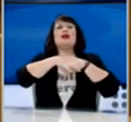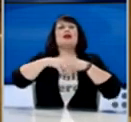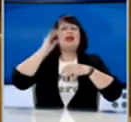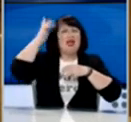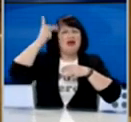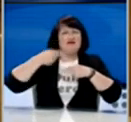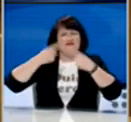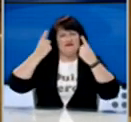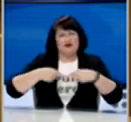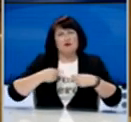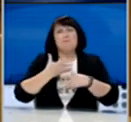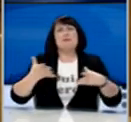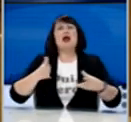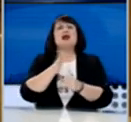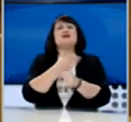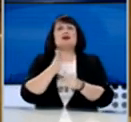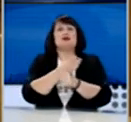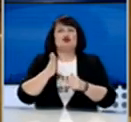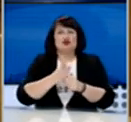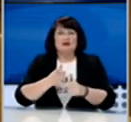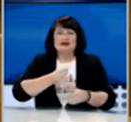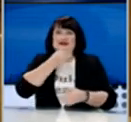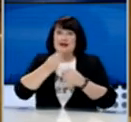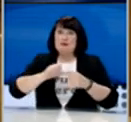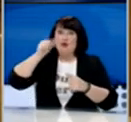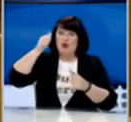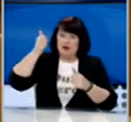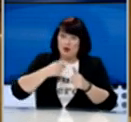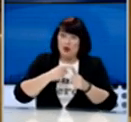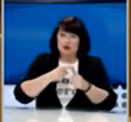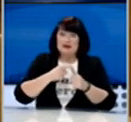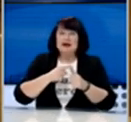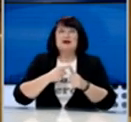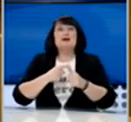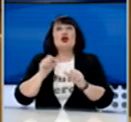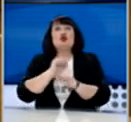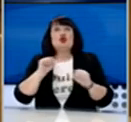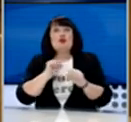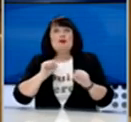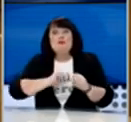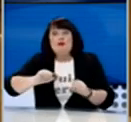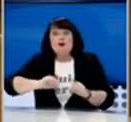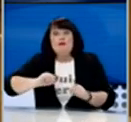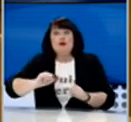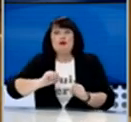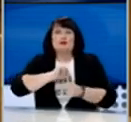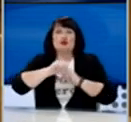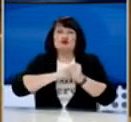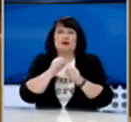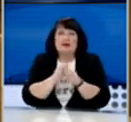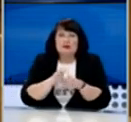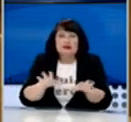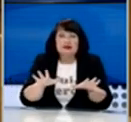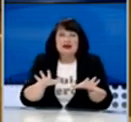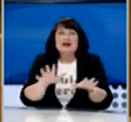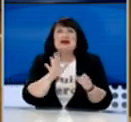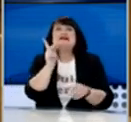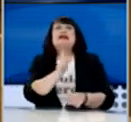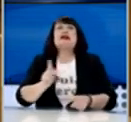στον εύρο να θα αναφερθώ πρωτίστως στο τρομοκρατικό κλίμα που προσπαθεί να περάσει η κυβέρνηση στην